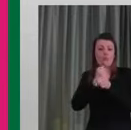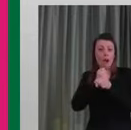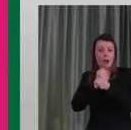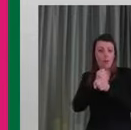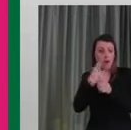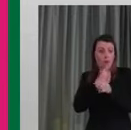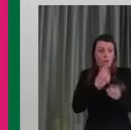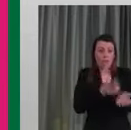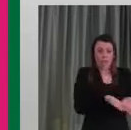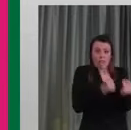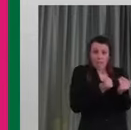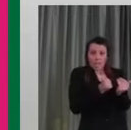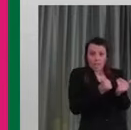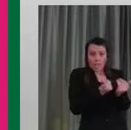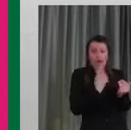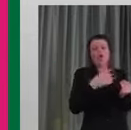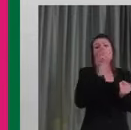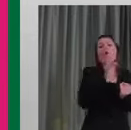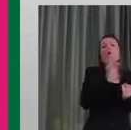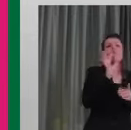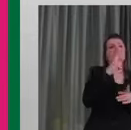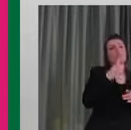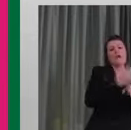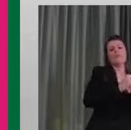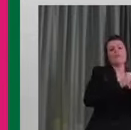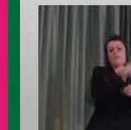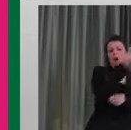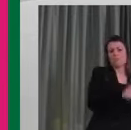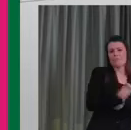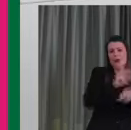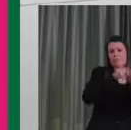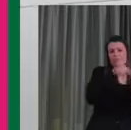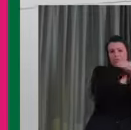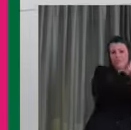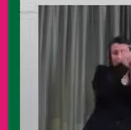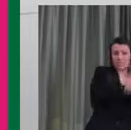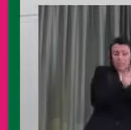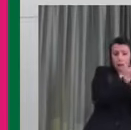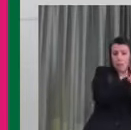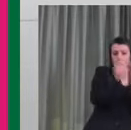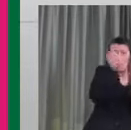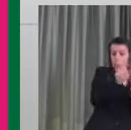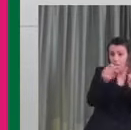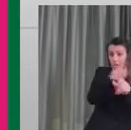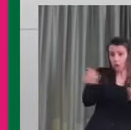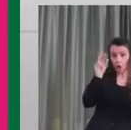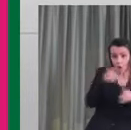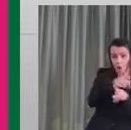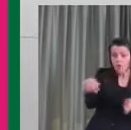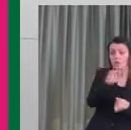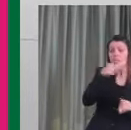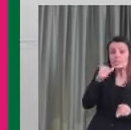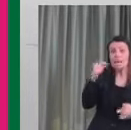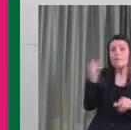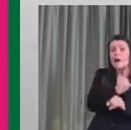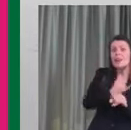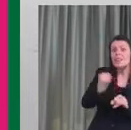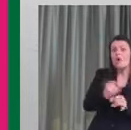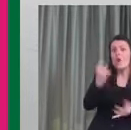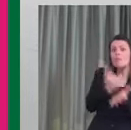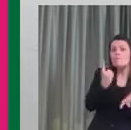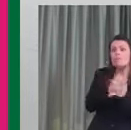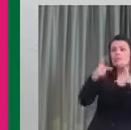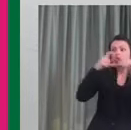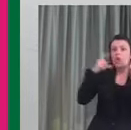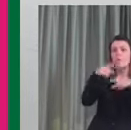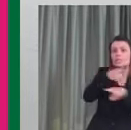la necessità la particolare necessità di indossare una mascherina e quindi a loro verrà data